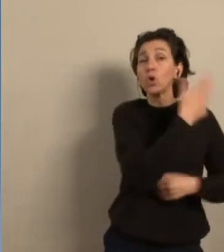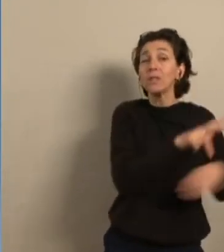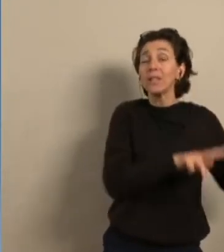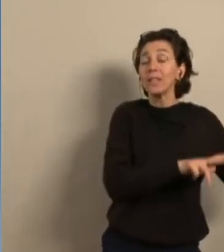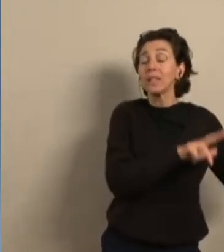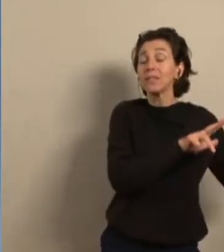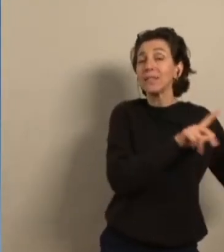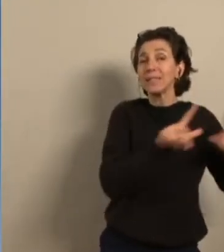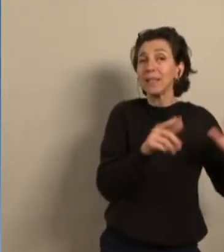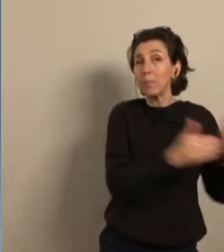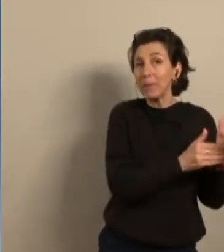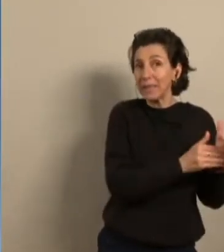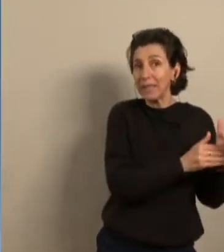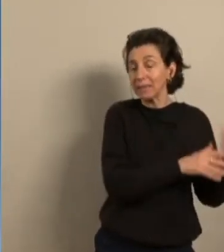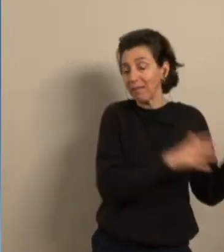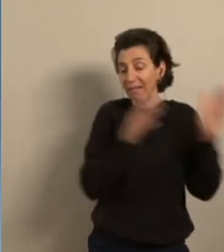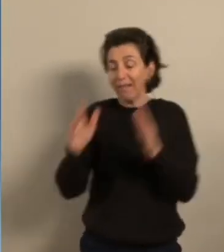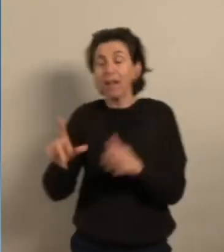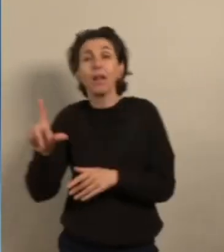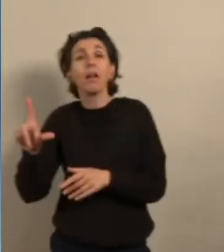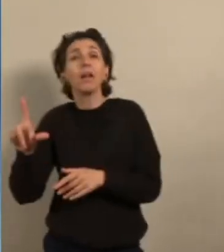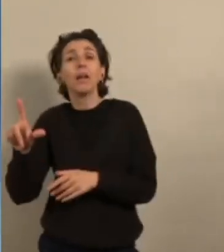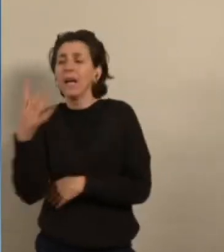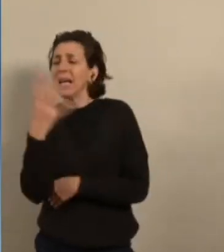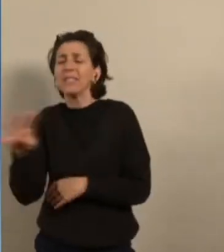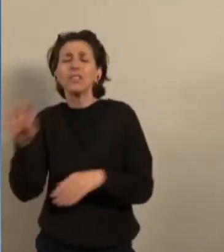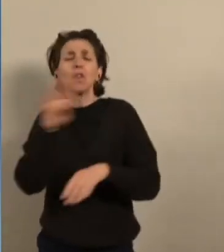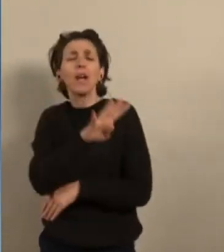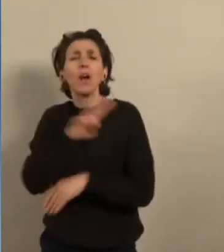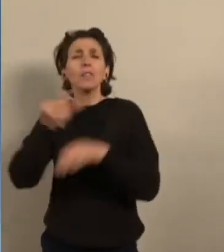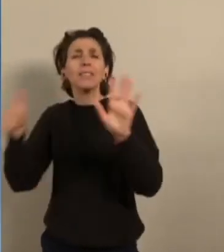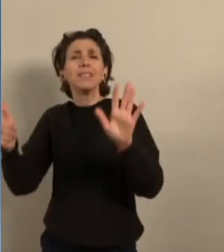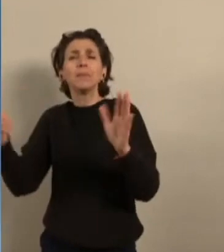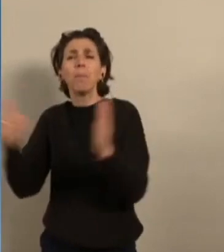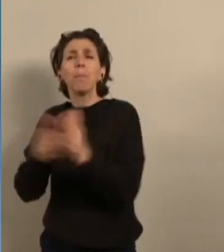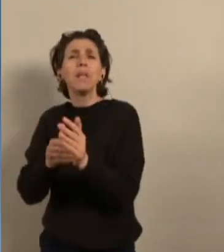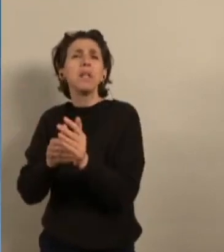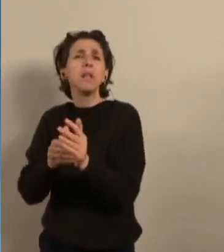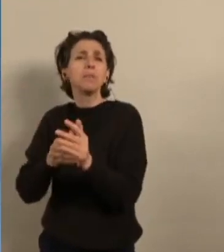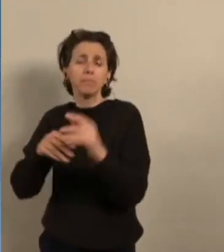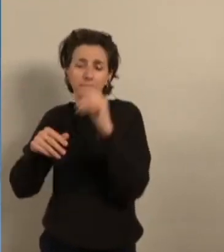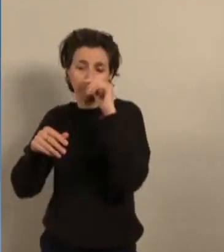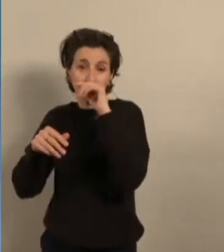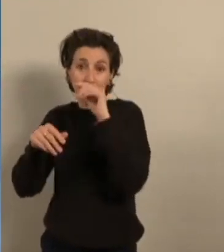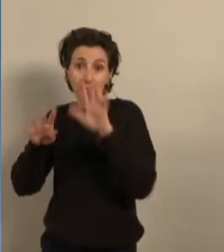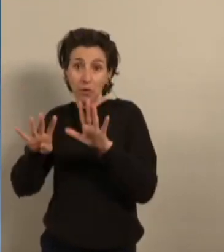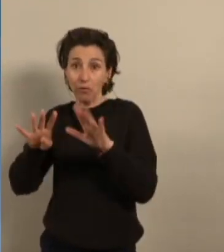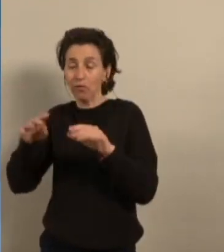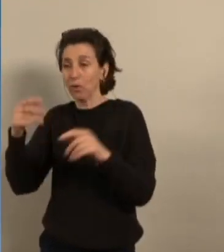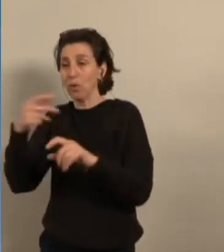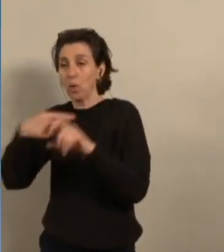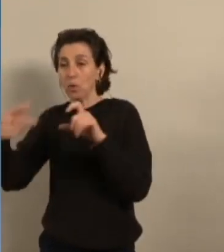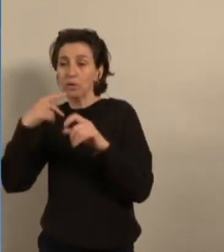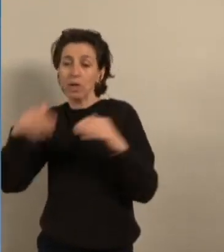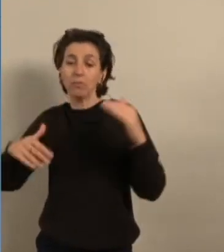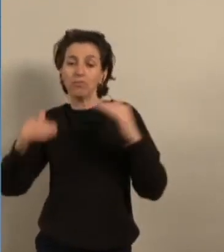vous prévoyez en 2023 446 009 €, soit une augmentation de plus de